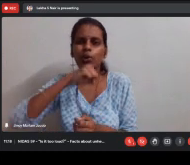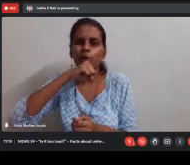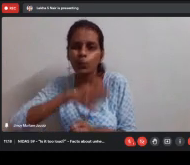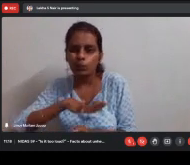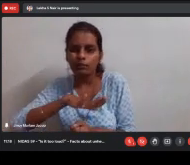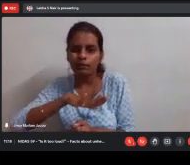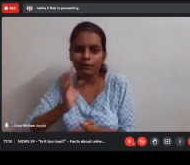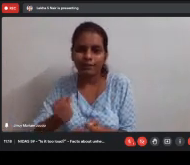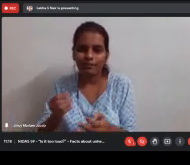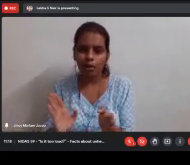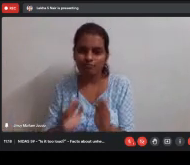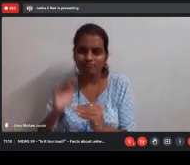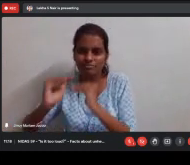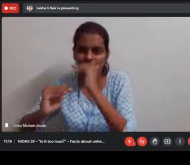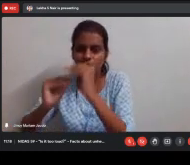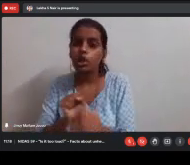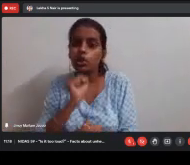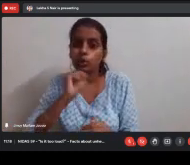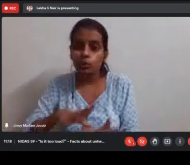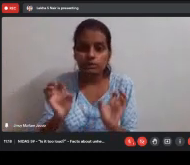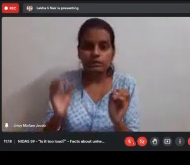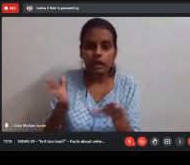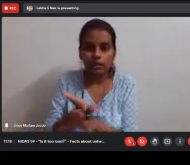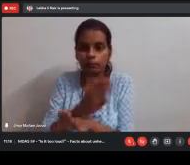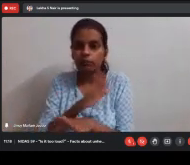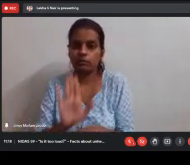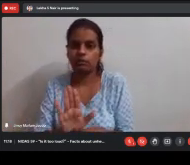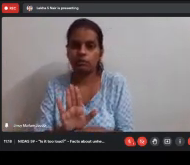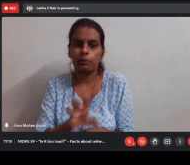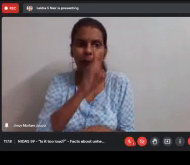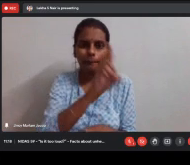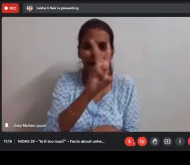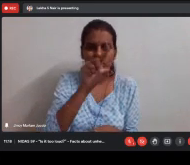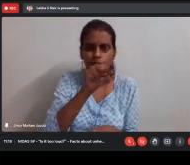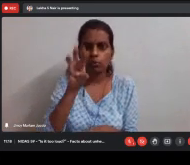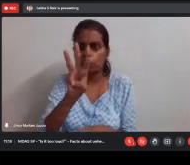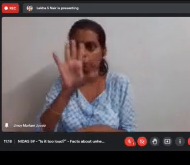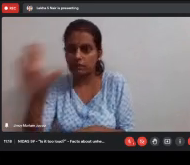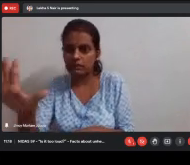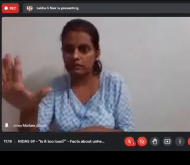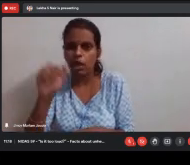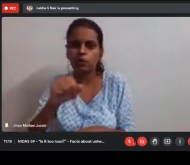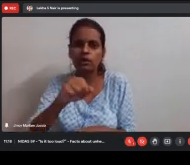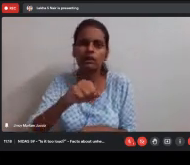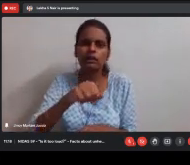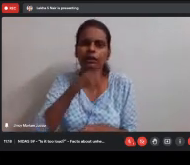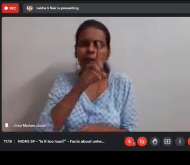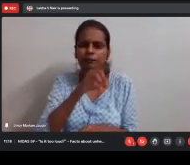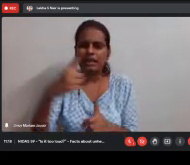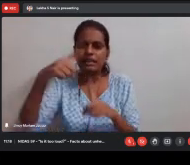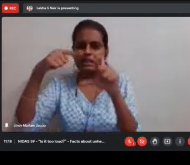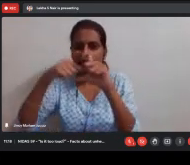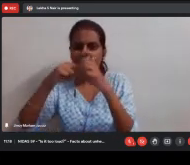12 to 35 ഇടയിൽ പ്രായമുള്ളവരാണ്. സോ ഇതൊരു വലിയൊരു അലാർമിംഗ് റേറ്റ് ആണ്. ഈ ഒരു ഏജ് റേഞ്ച് എന്ന് പറയുന്നതും ഭയങ്കരമായിട്ട് നമ്മളെ, അതായത്